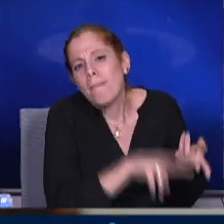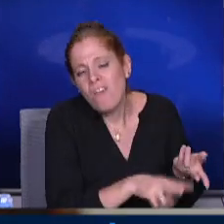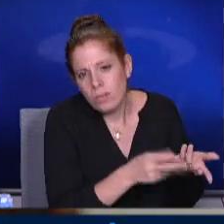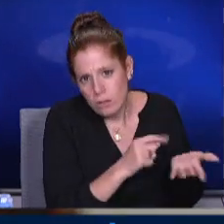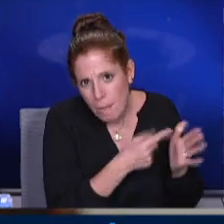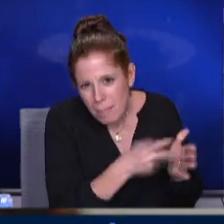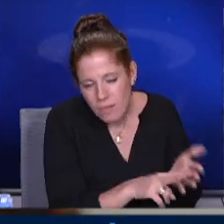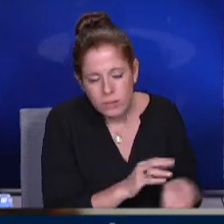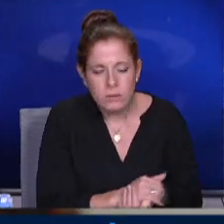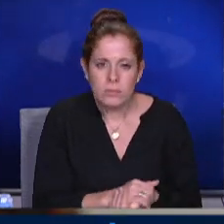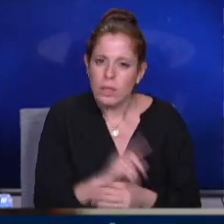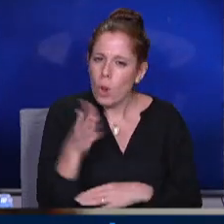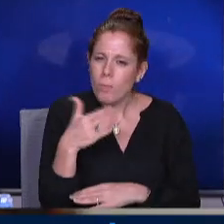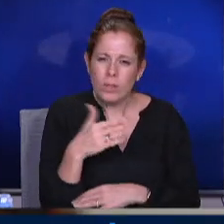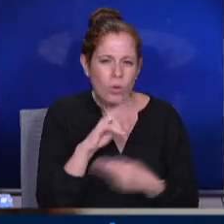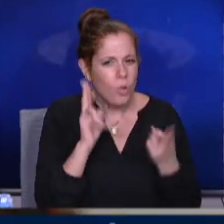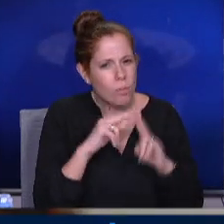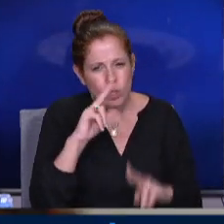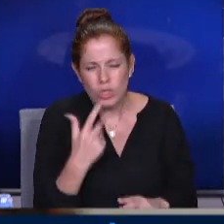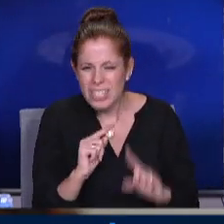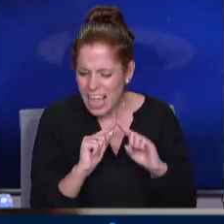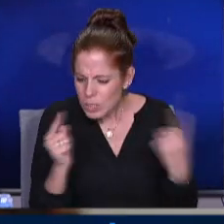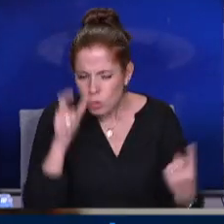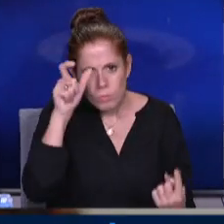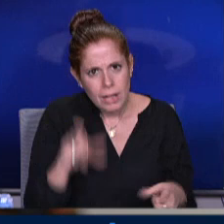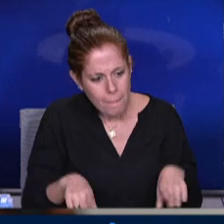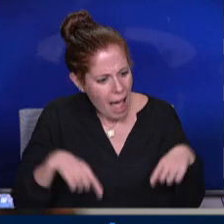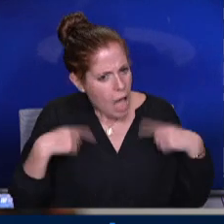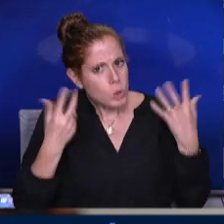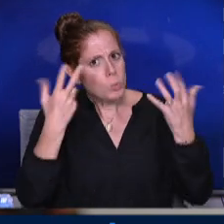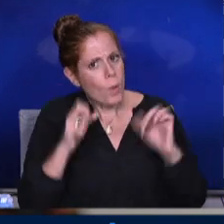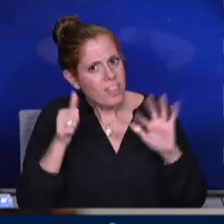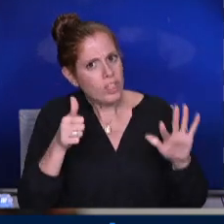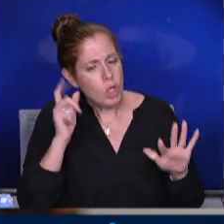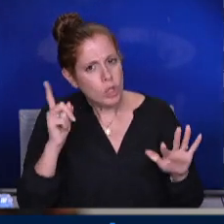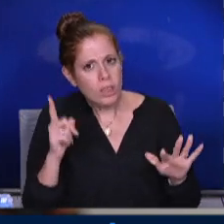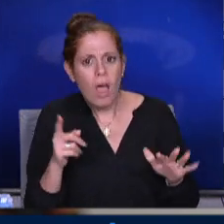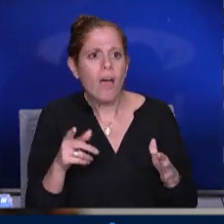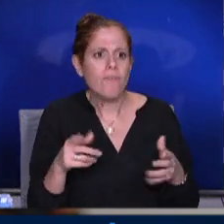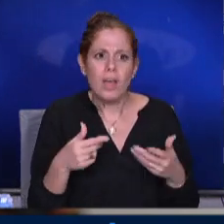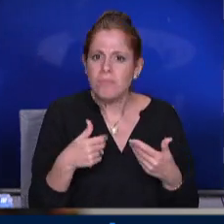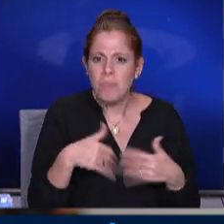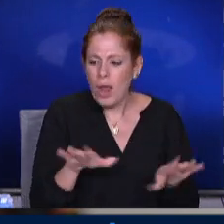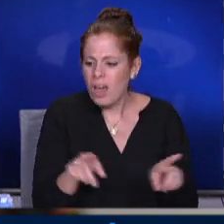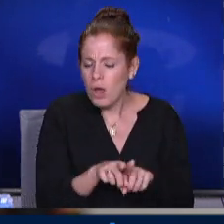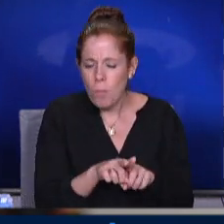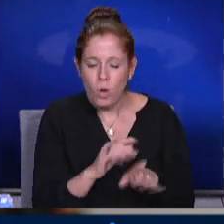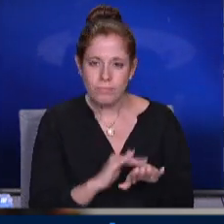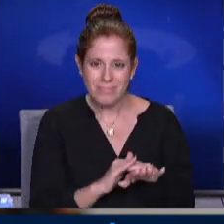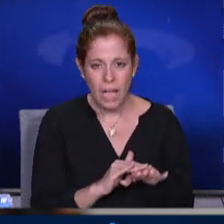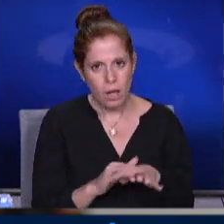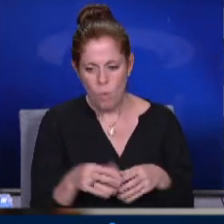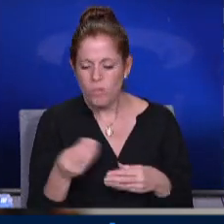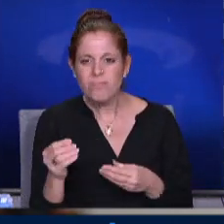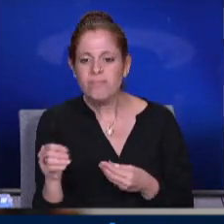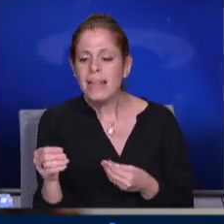שלישי, וזה פשוט הזוי שבן אדם חי 86 שנה והולך כמו, סליחי לי על הביטוי, חתיכת בשר,